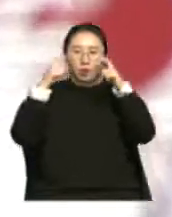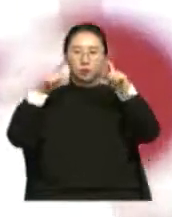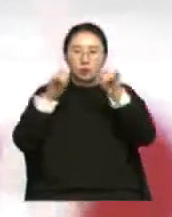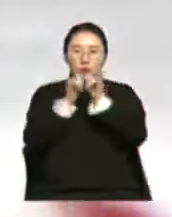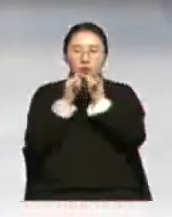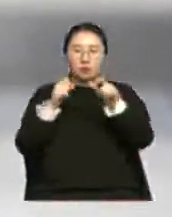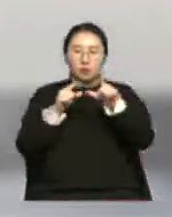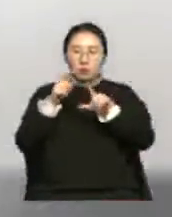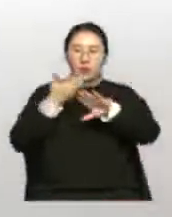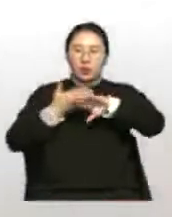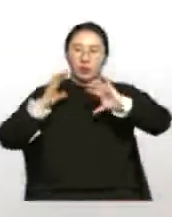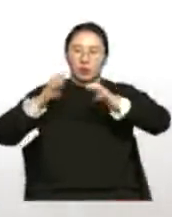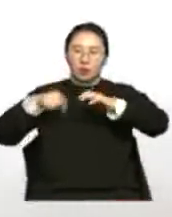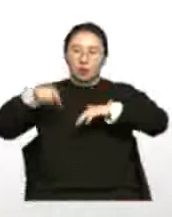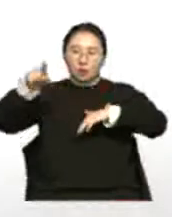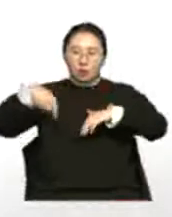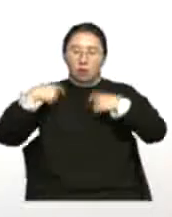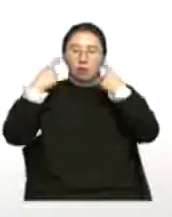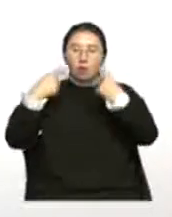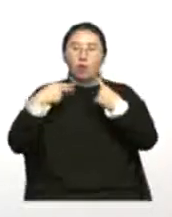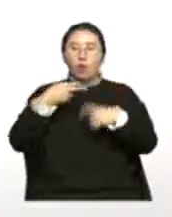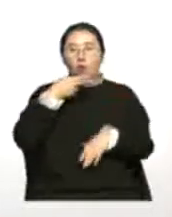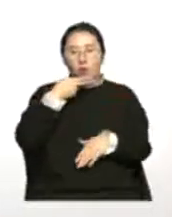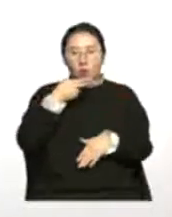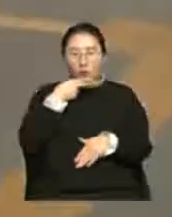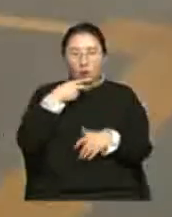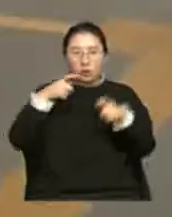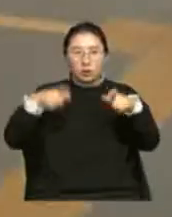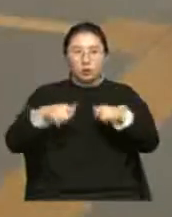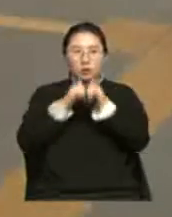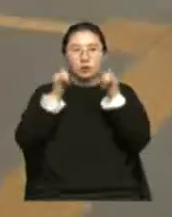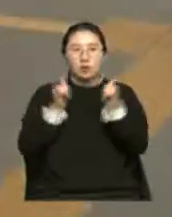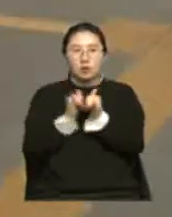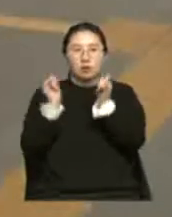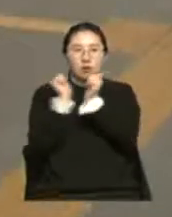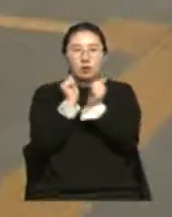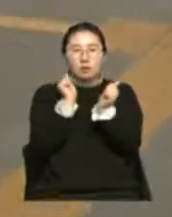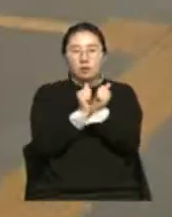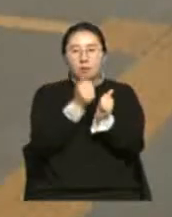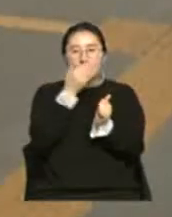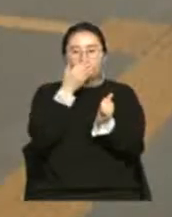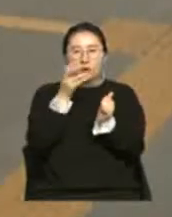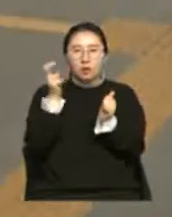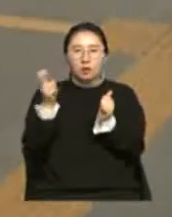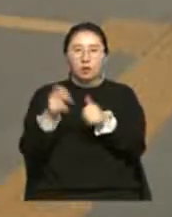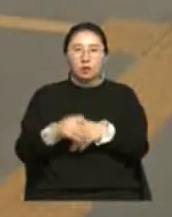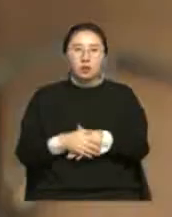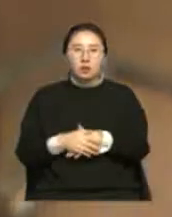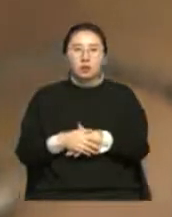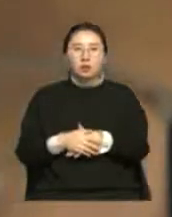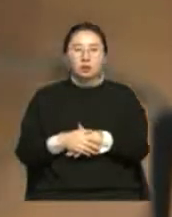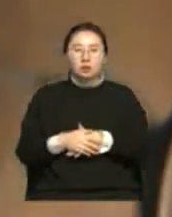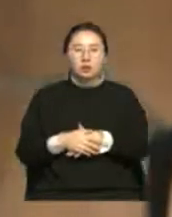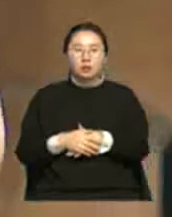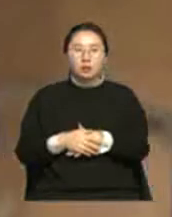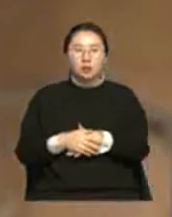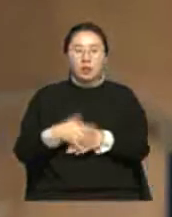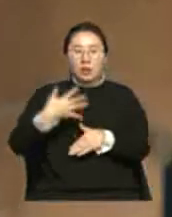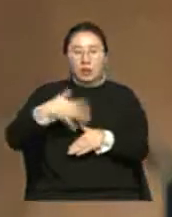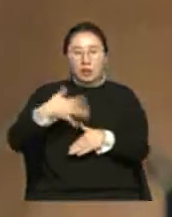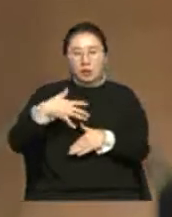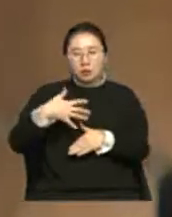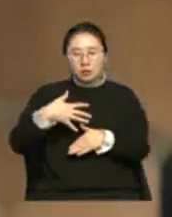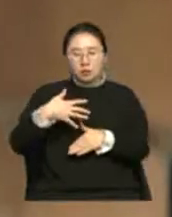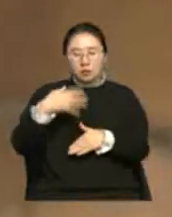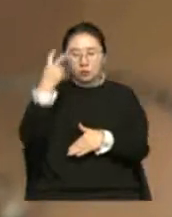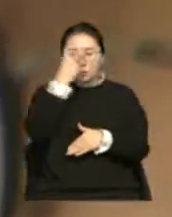대부분이 해외여행 이력이 없다는 점을 감안하면 지역사회 감염 가능성도 높은 상황인데요. 방역당국은 아직